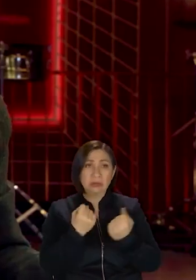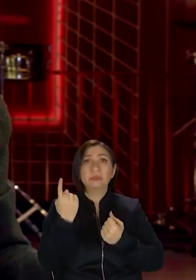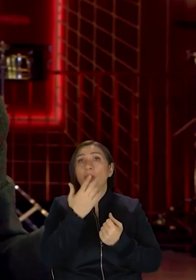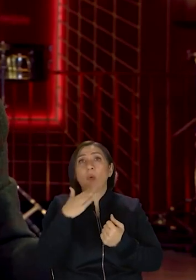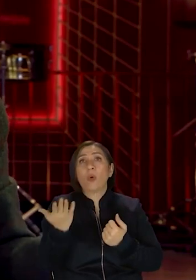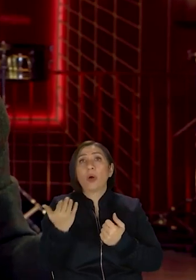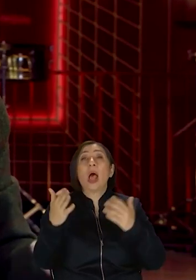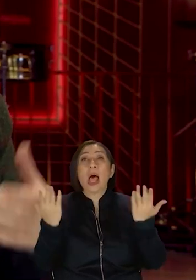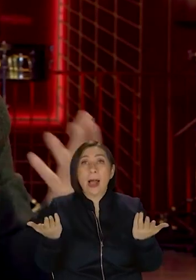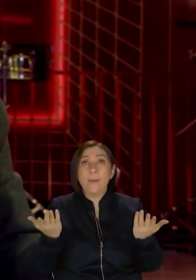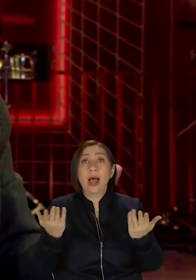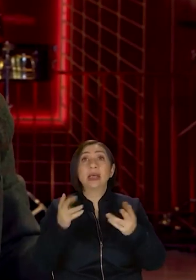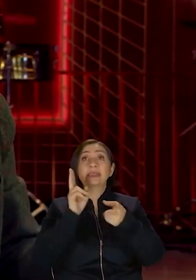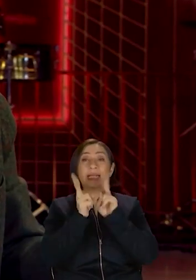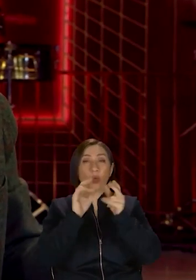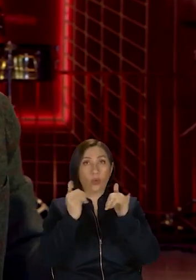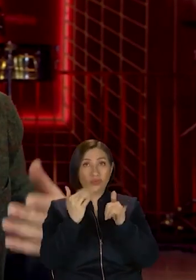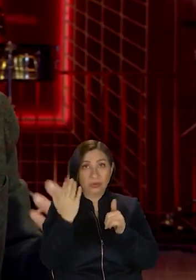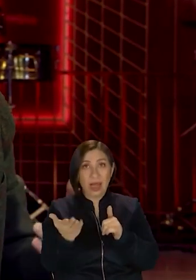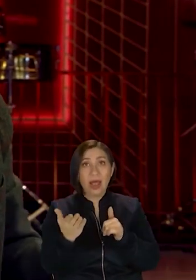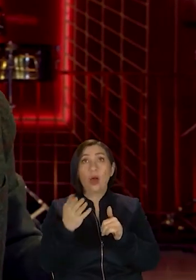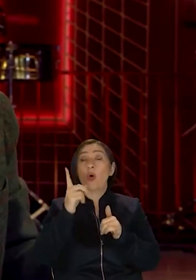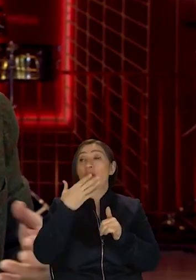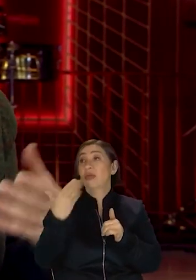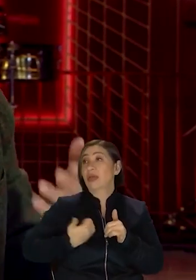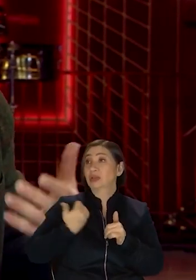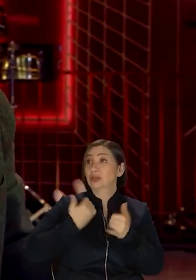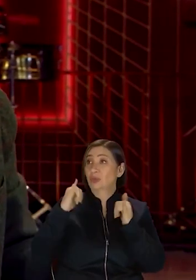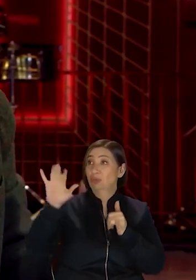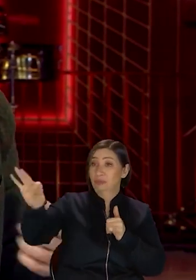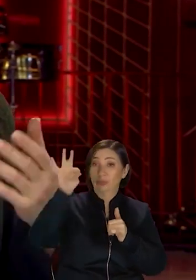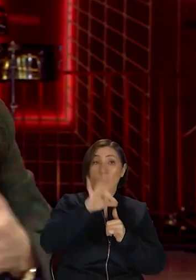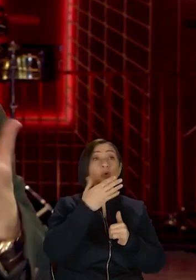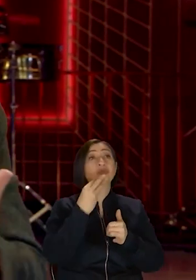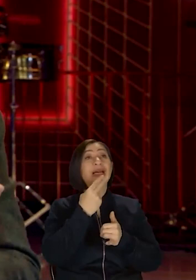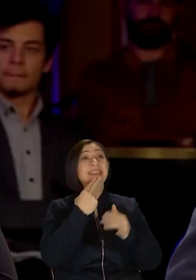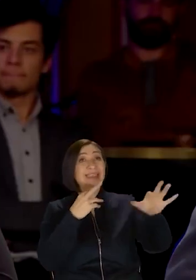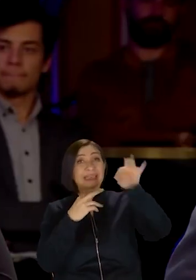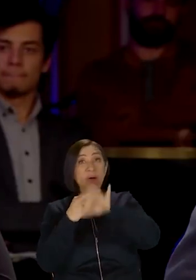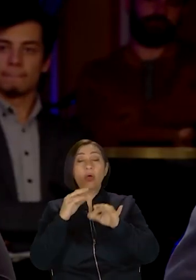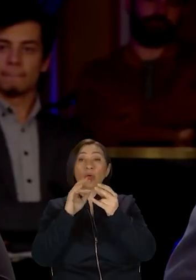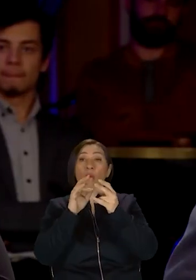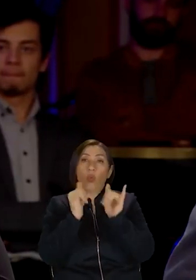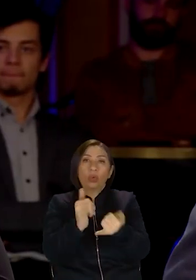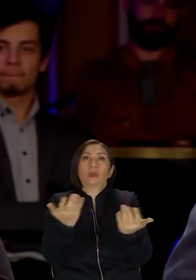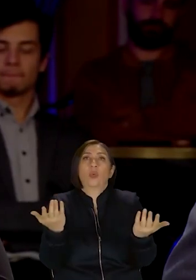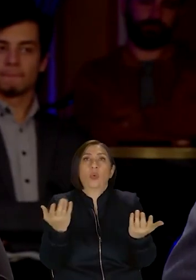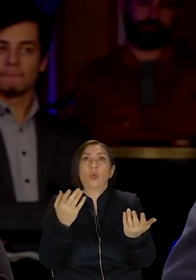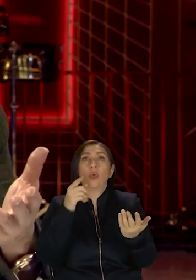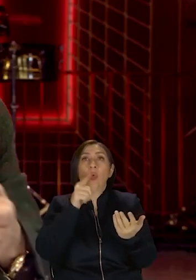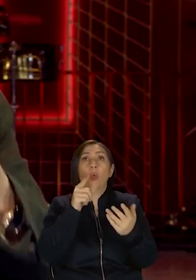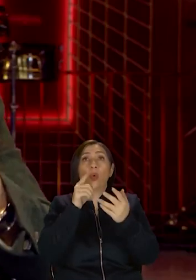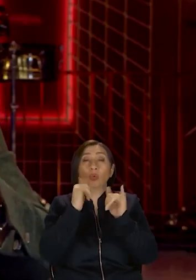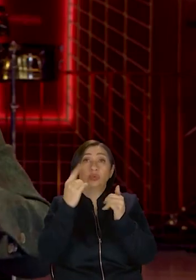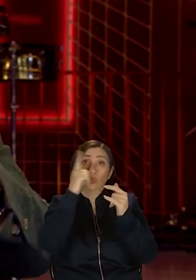ki. Ama işte oyuncular, işte efendim o yakışıklı çocuğu ya da o güzel kızı oynatıyorlar. O oyuncular